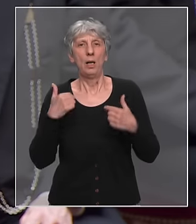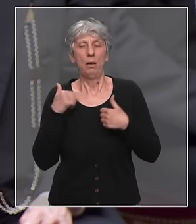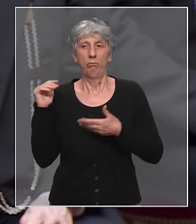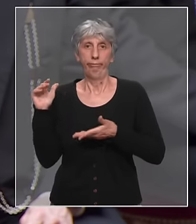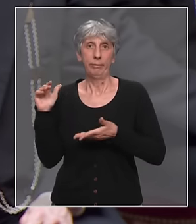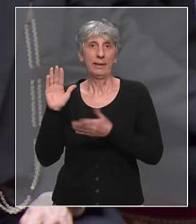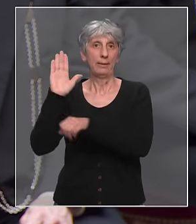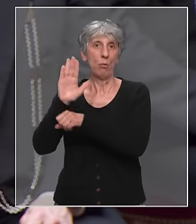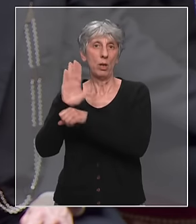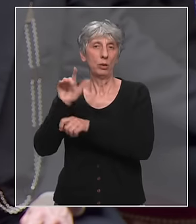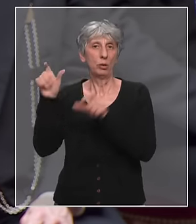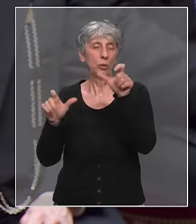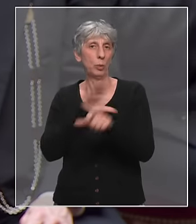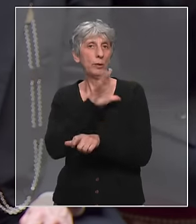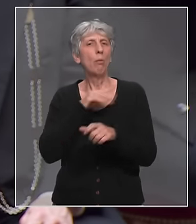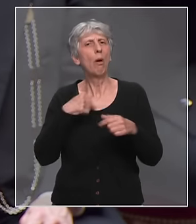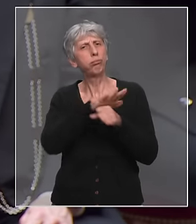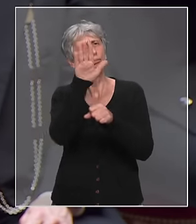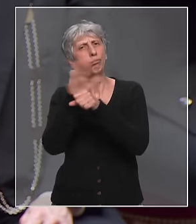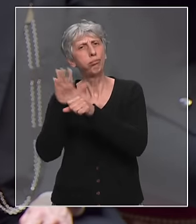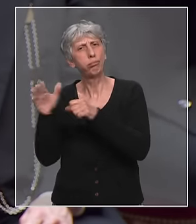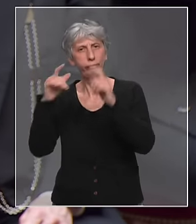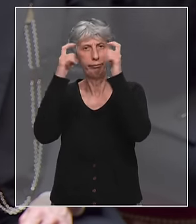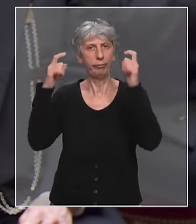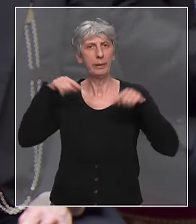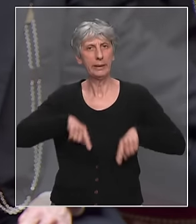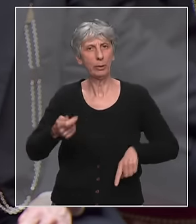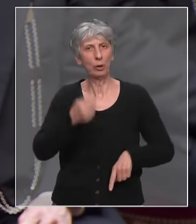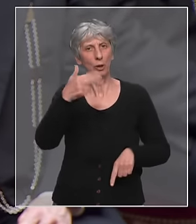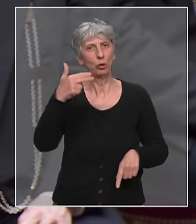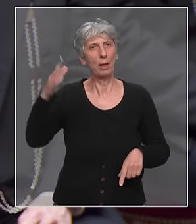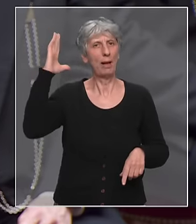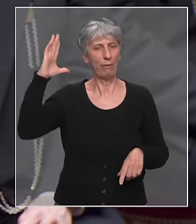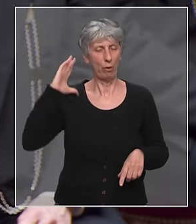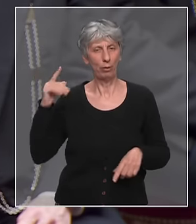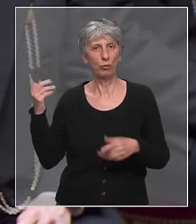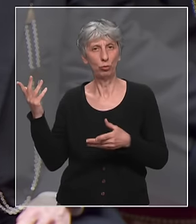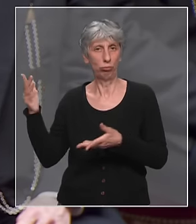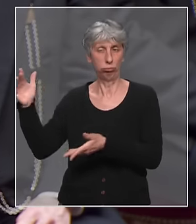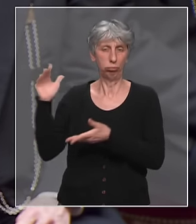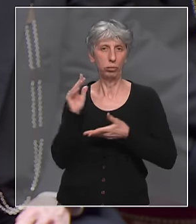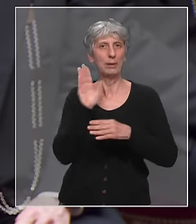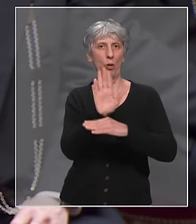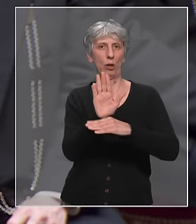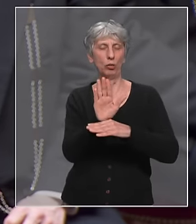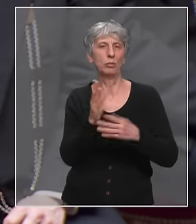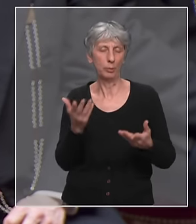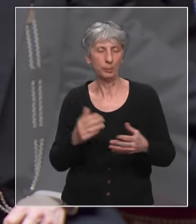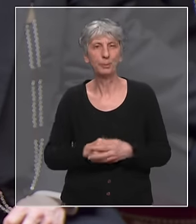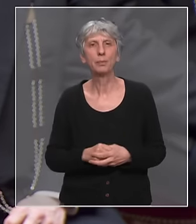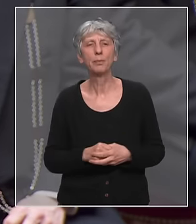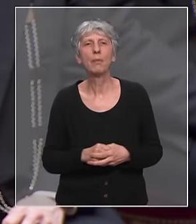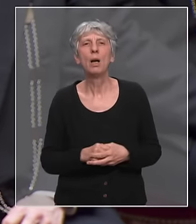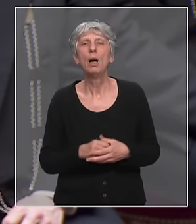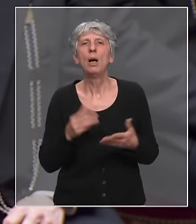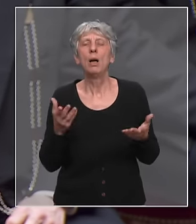témoignage que j'ai reçu de beaucoup d'enseignants en me déplaçant sur le terrain en tant que ministre de l'Éducation nationale à l'époque, ou aujourd'hui en tant que Premier ministre. Quand